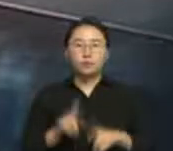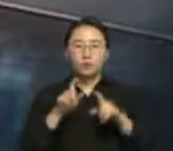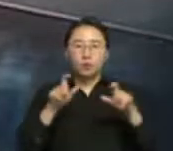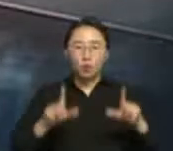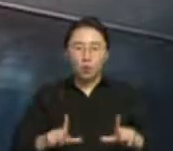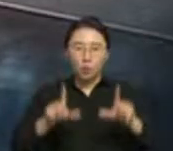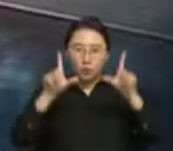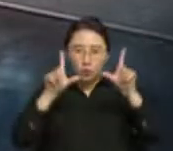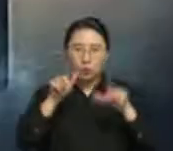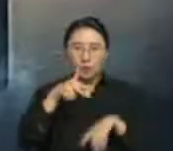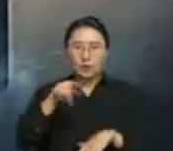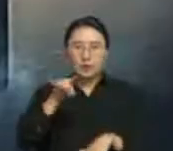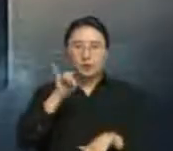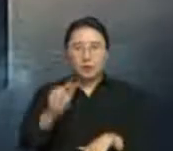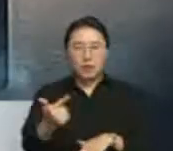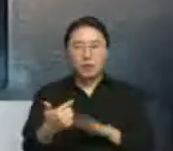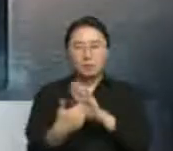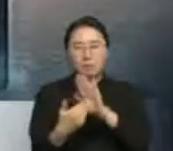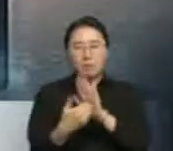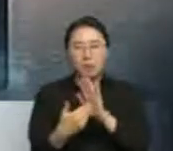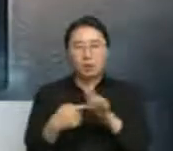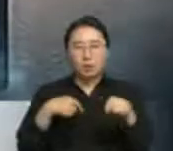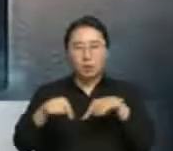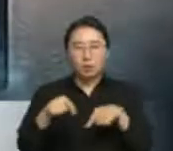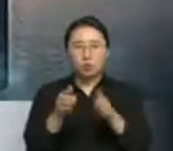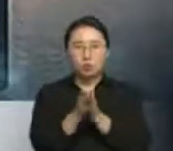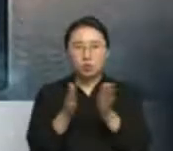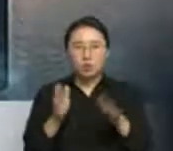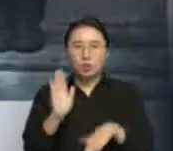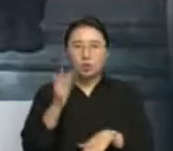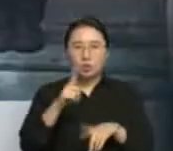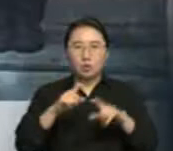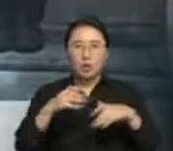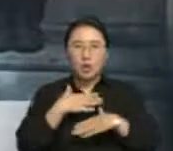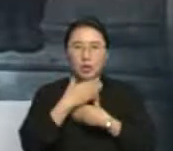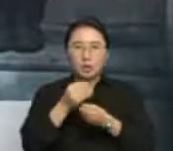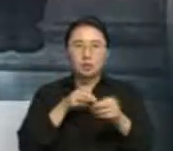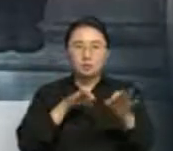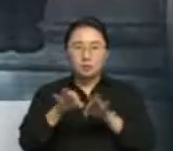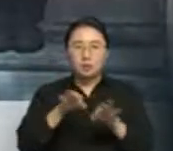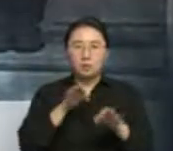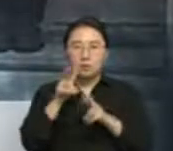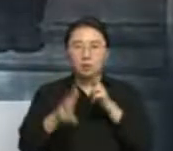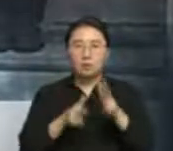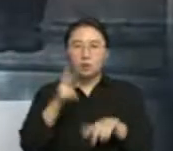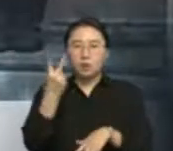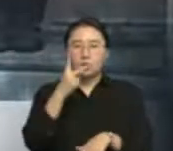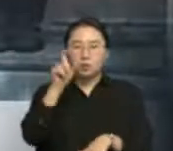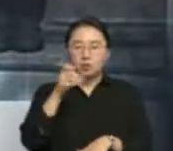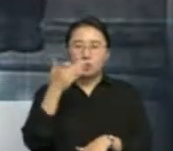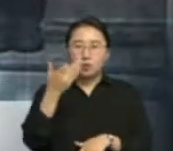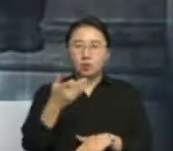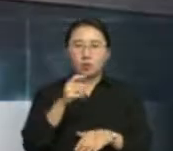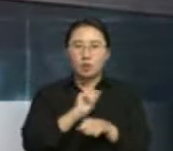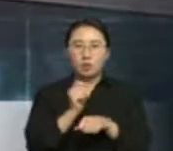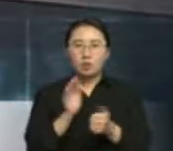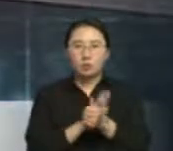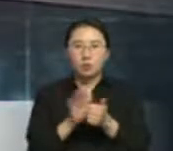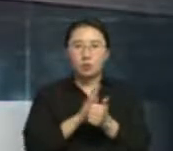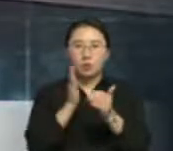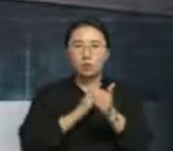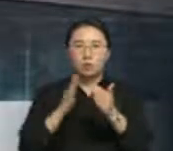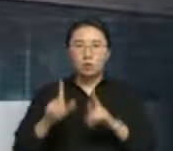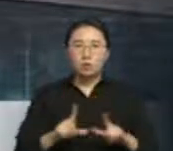성동구 가 젠트리 pk 션 방지 정책 중 하나로 시행중인 성 동안 심상과 사업이 2019년 행정서비스